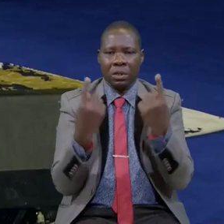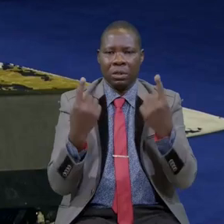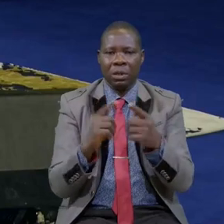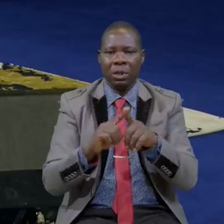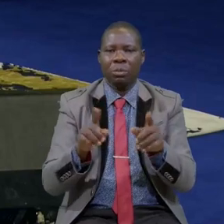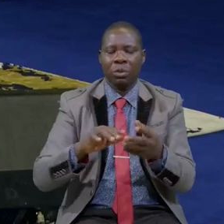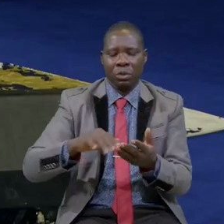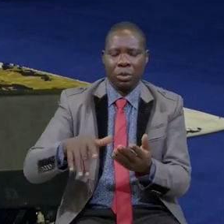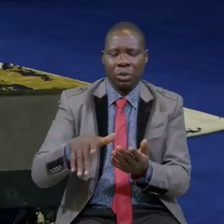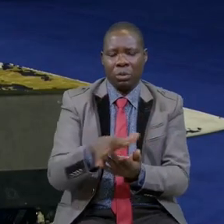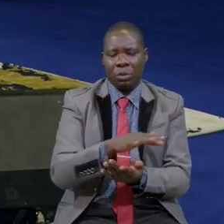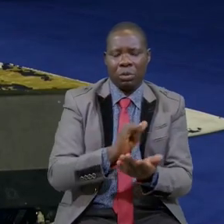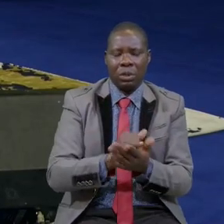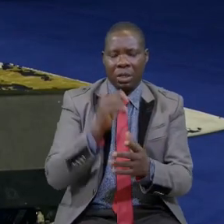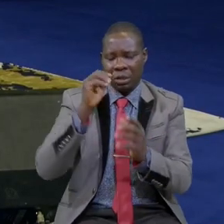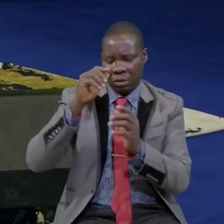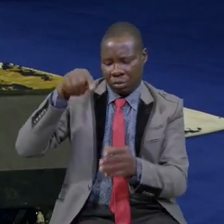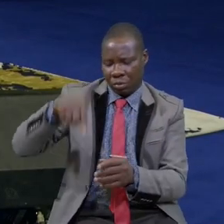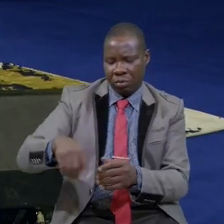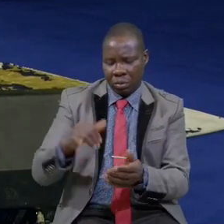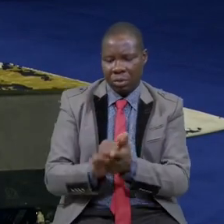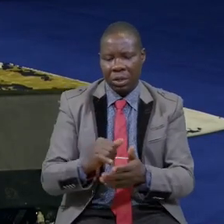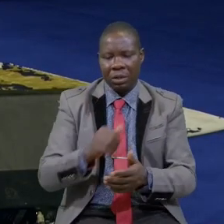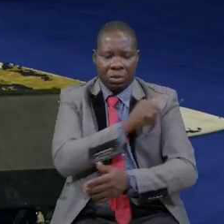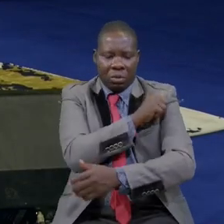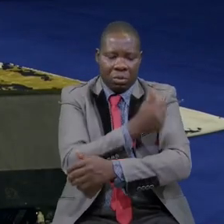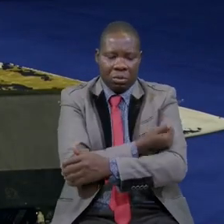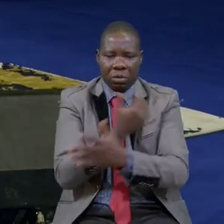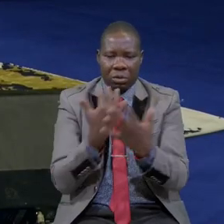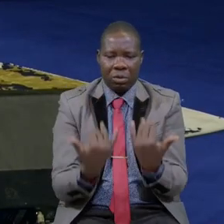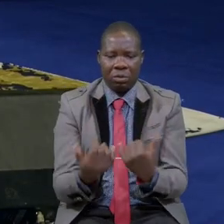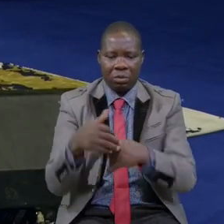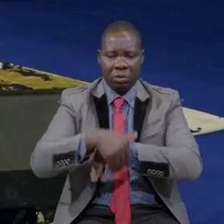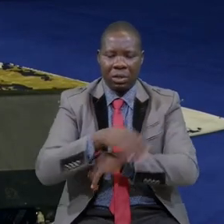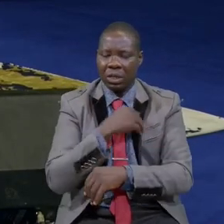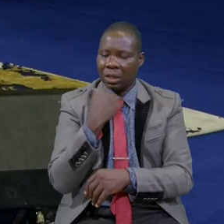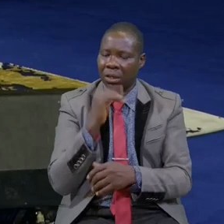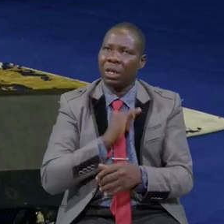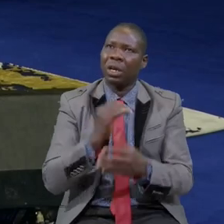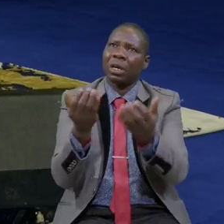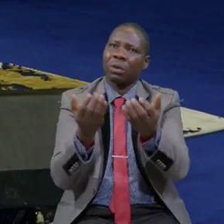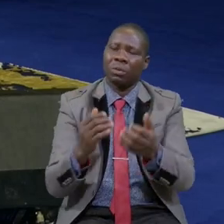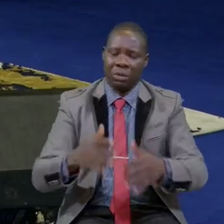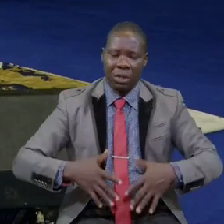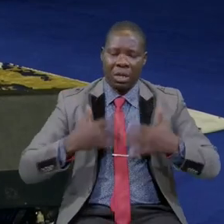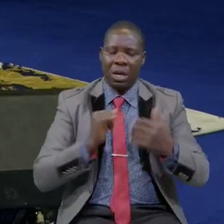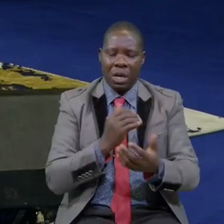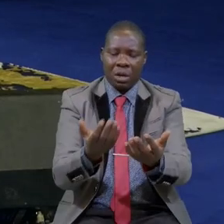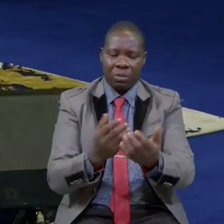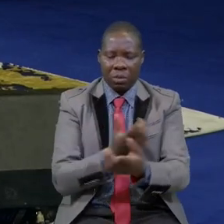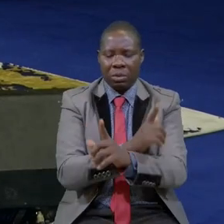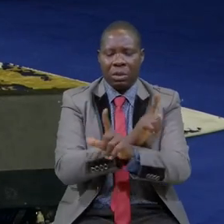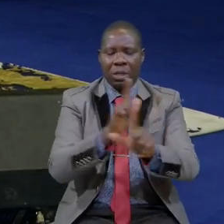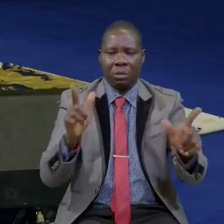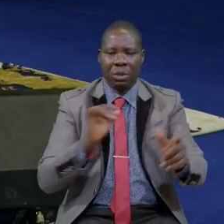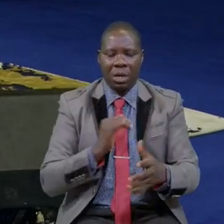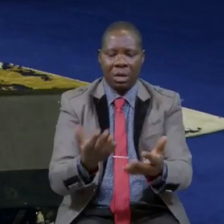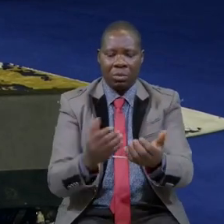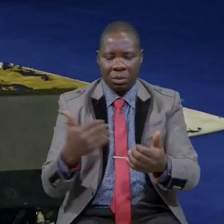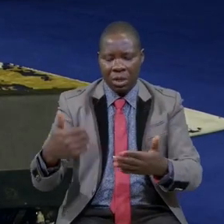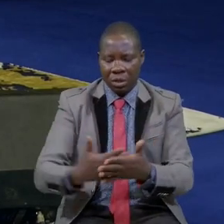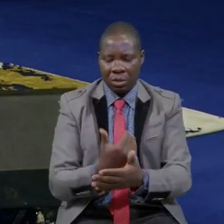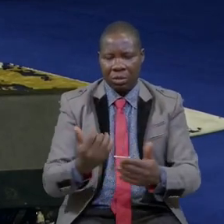Mais ceux qui laissent cette liberté, ce permis ce soir, ils disent « Je veux la vie, je veux la libération, je veux une nouvelle